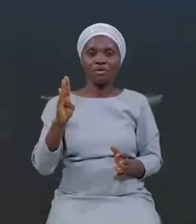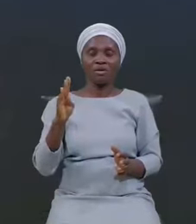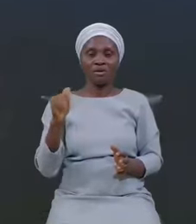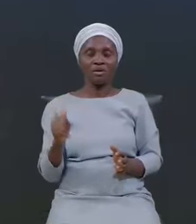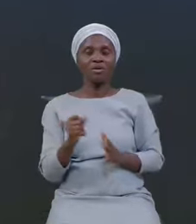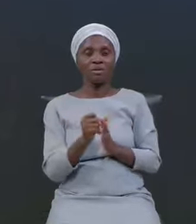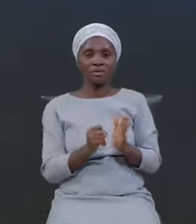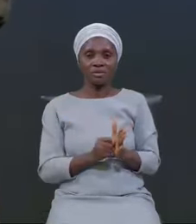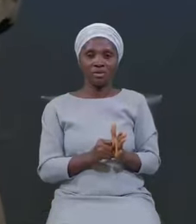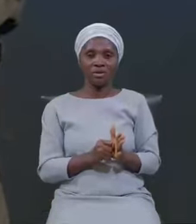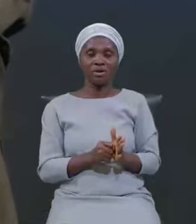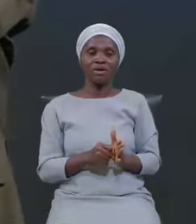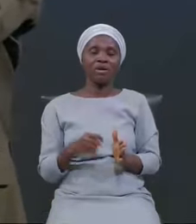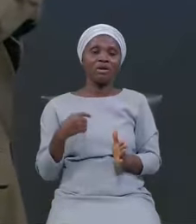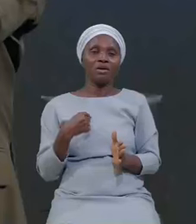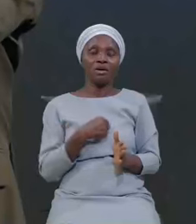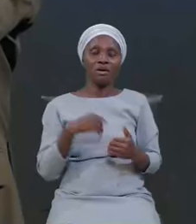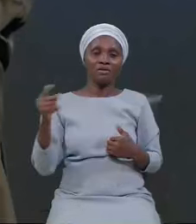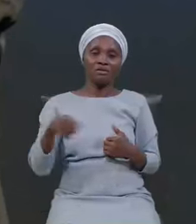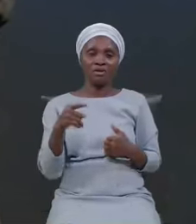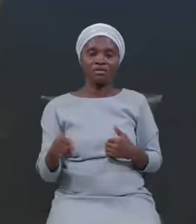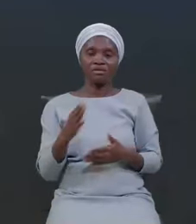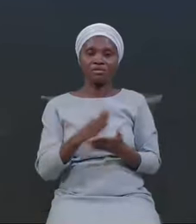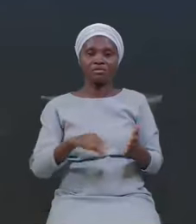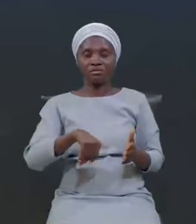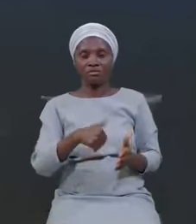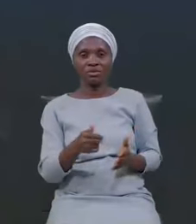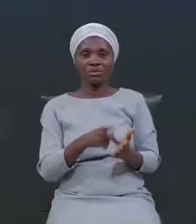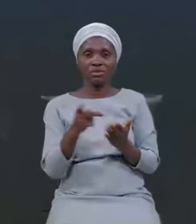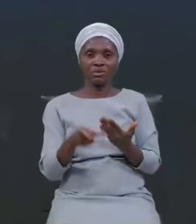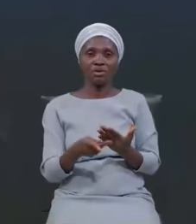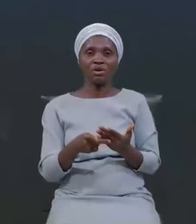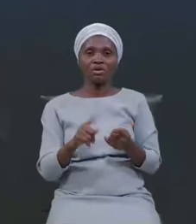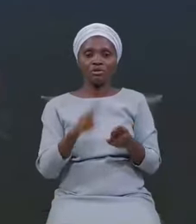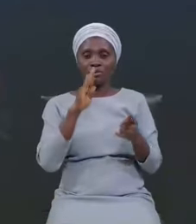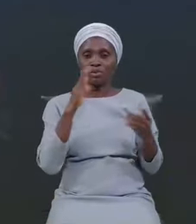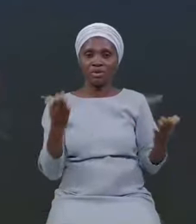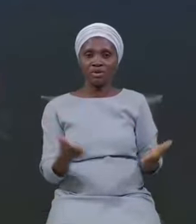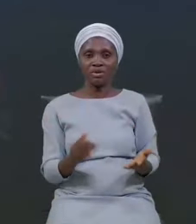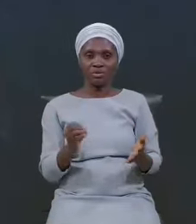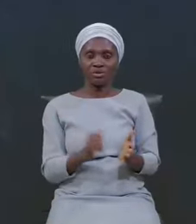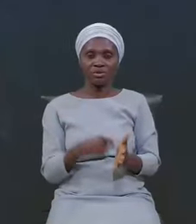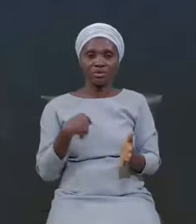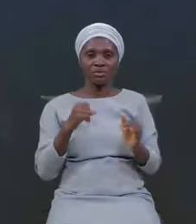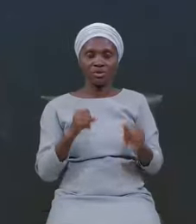pour que nous puissions donc boire à la fontaine de l'eau vive.